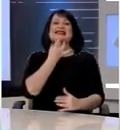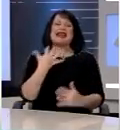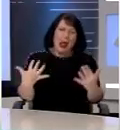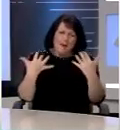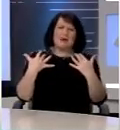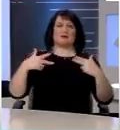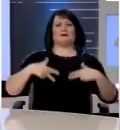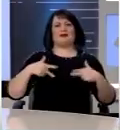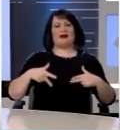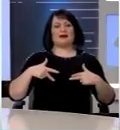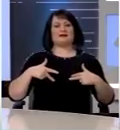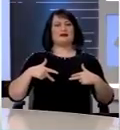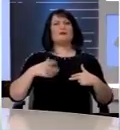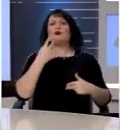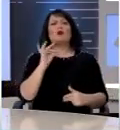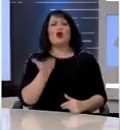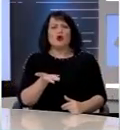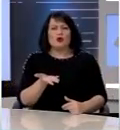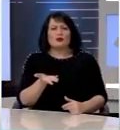κυβέρνηση. Για ποιο λόγο άραγε?